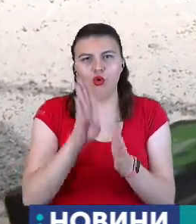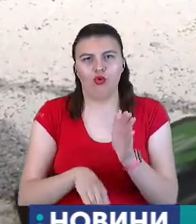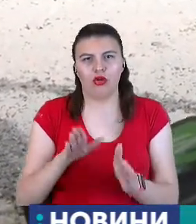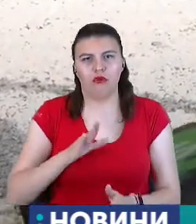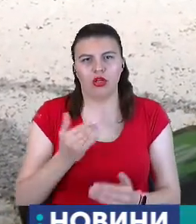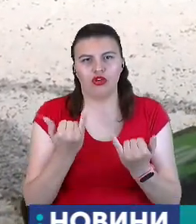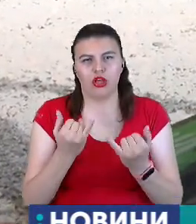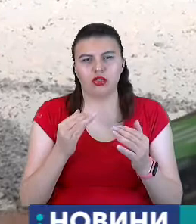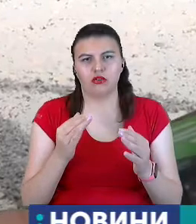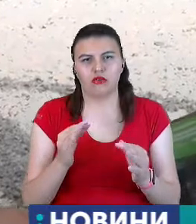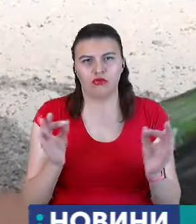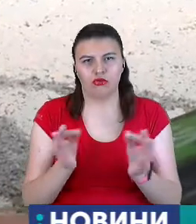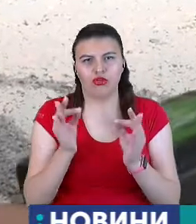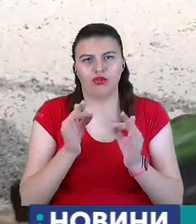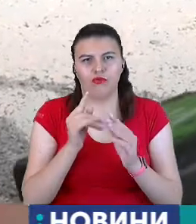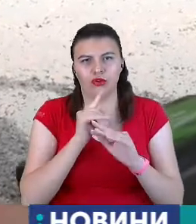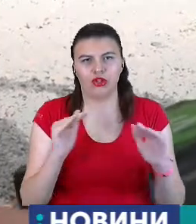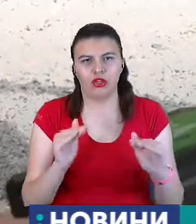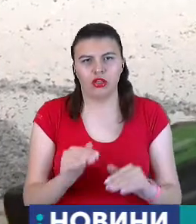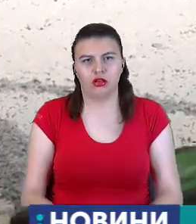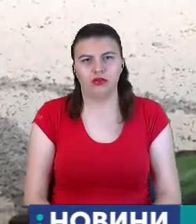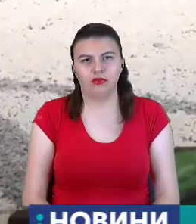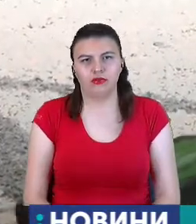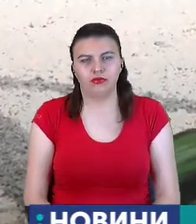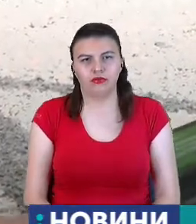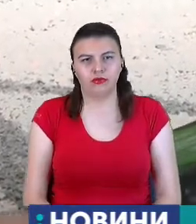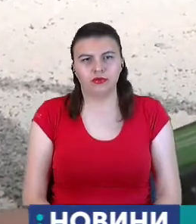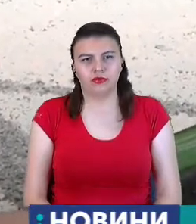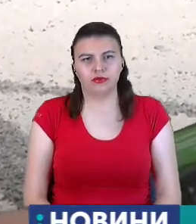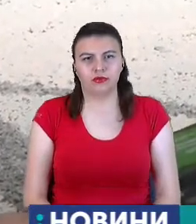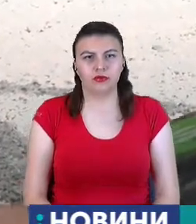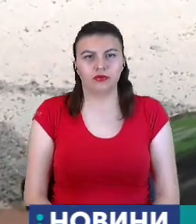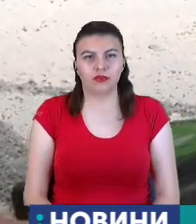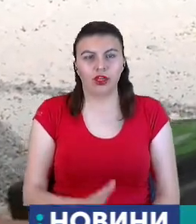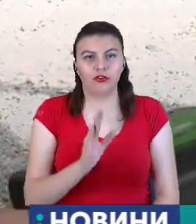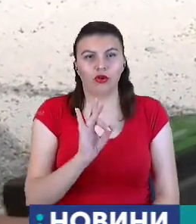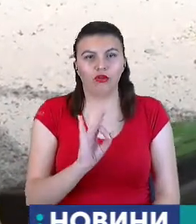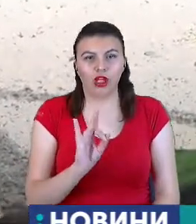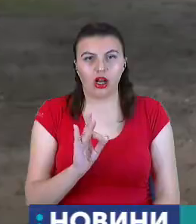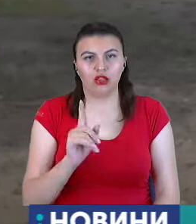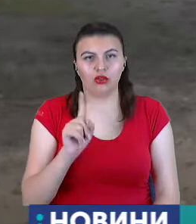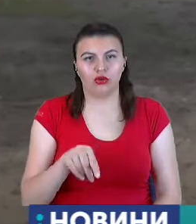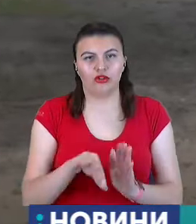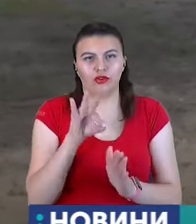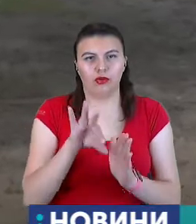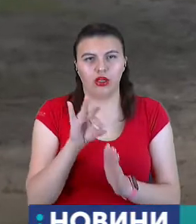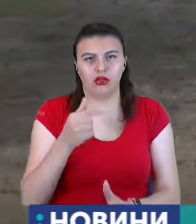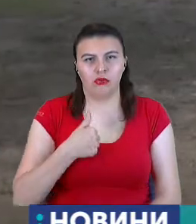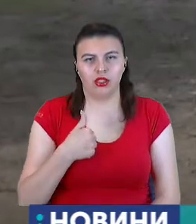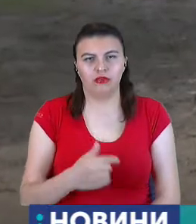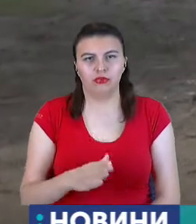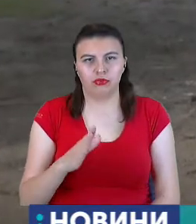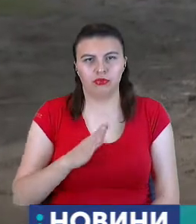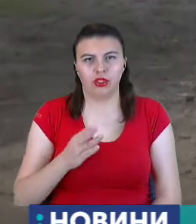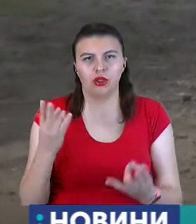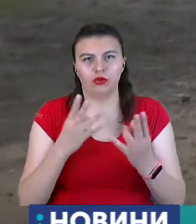вроді і там тишина. Вот, и эти, Верховную Раду мы избирали. Нужно учитывать